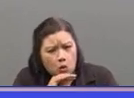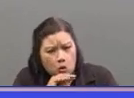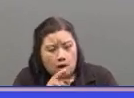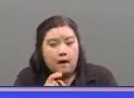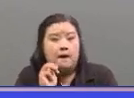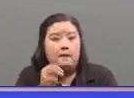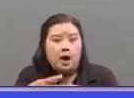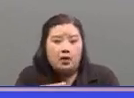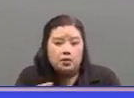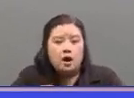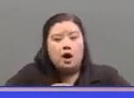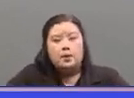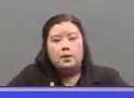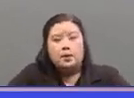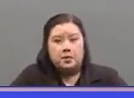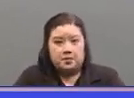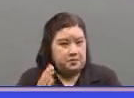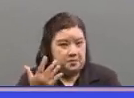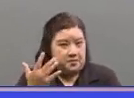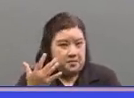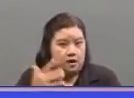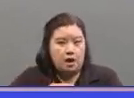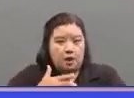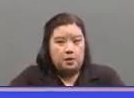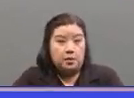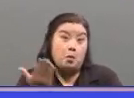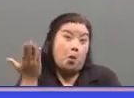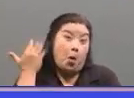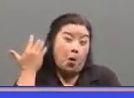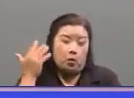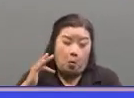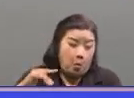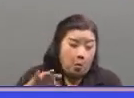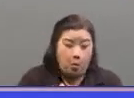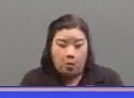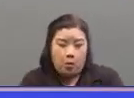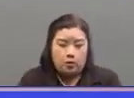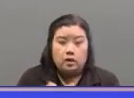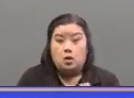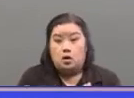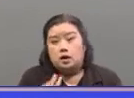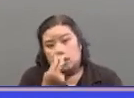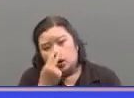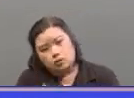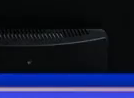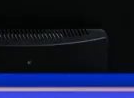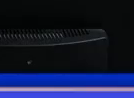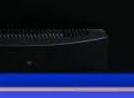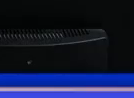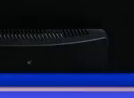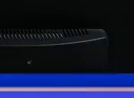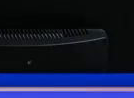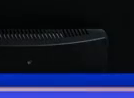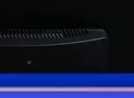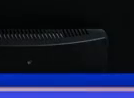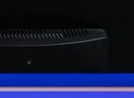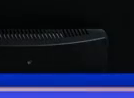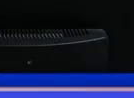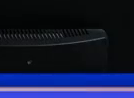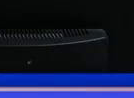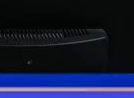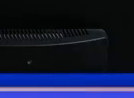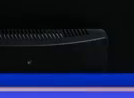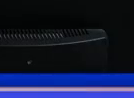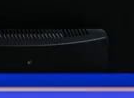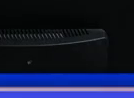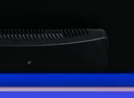ก็มีการช่วยกันนะคะซ่อมสะพานนะคะแล้วก็ณขณะนี้สามารถจะเดินทางได้แล้ว